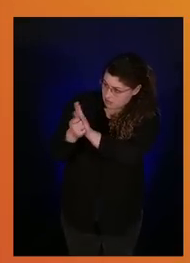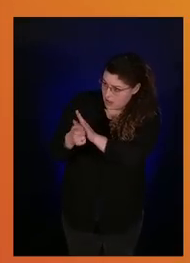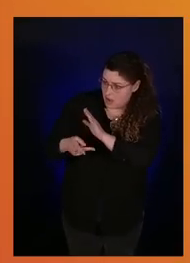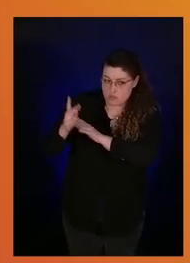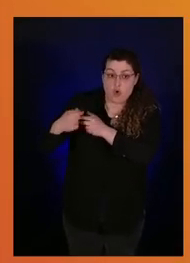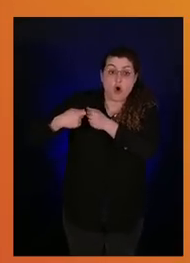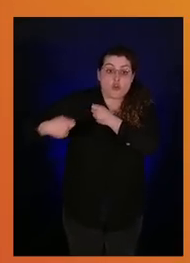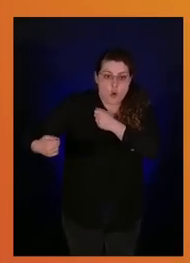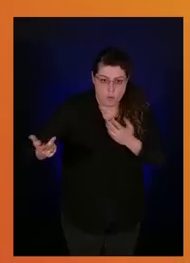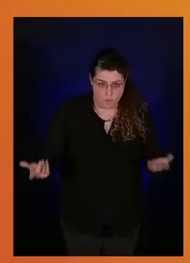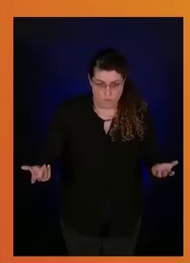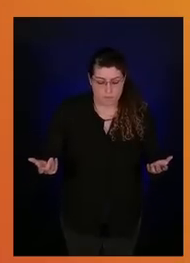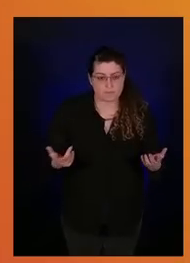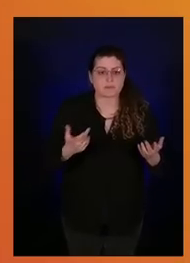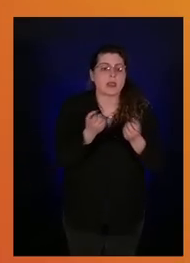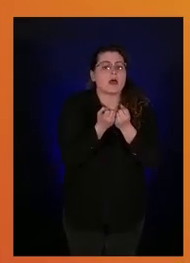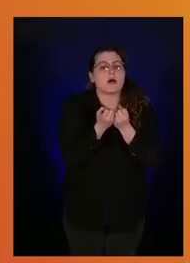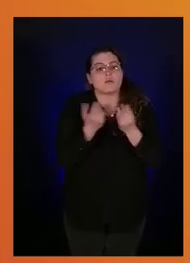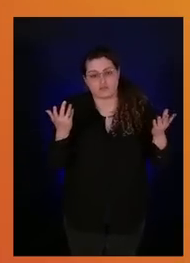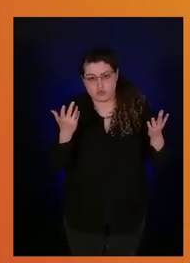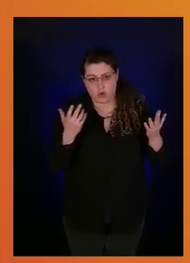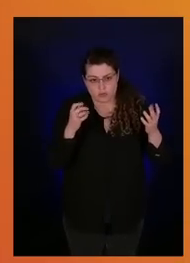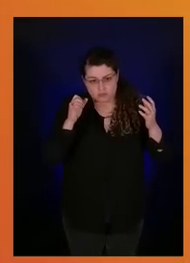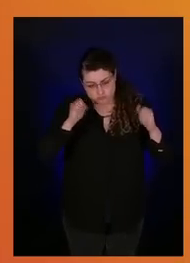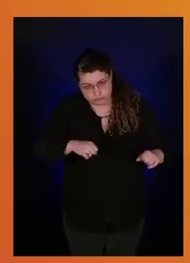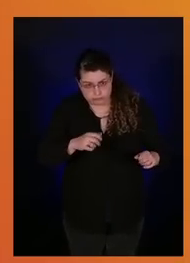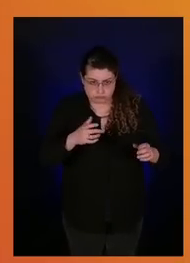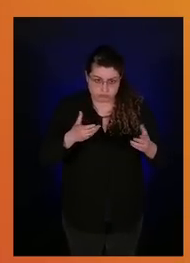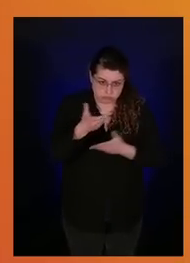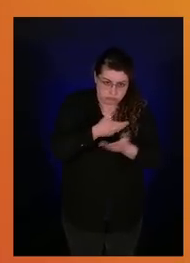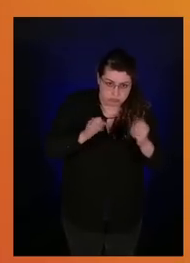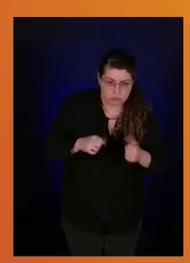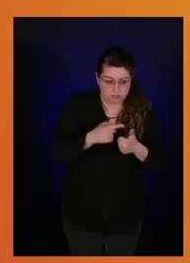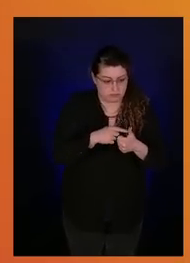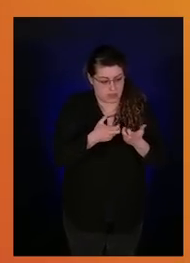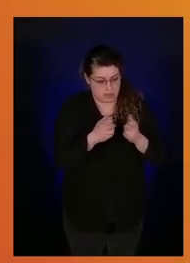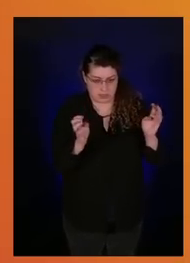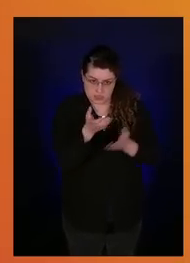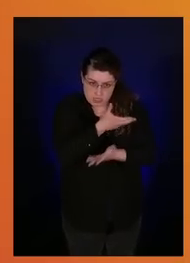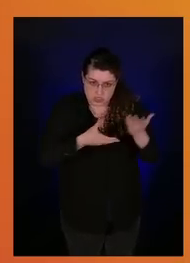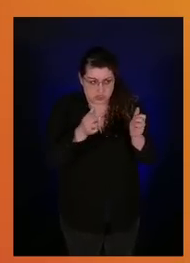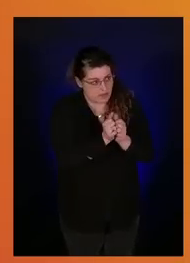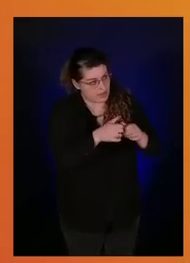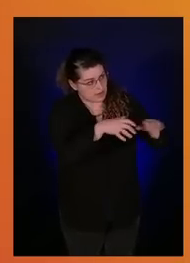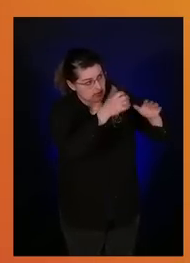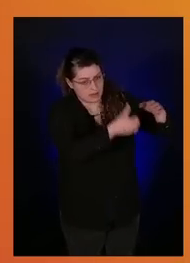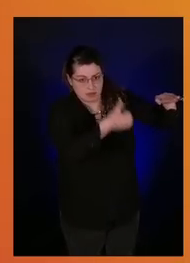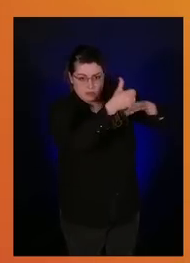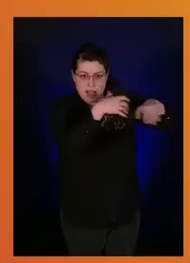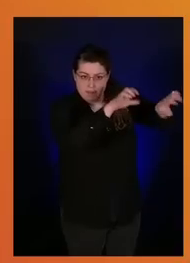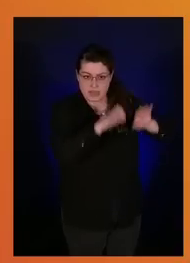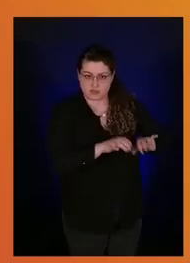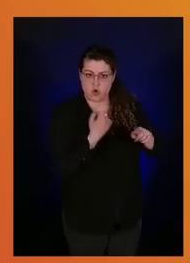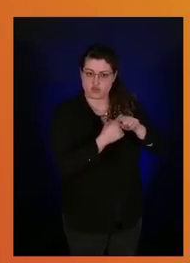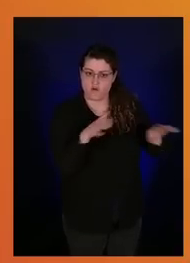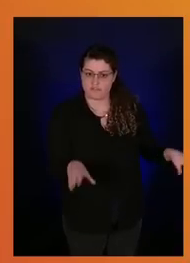Il existe plusieurs façons d'aborder cette question, notamment en travaillant au renforcement des échanges avec l'administration confédérale pour